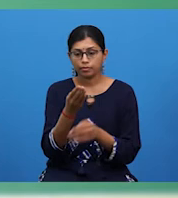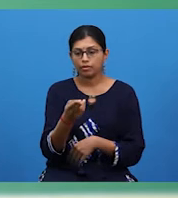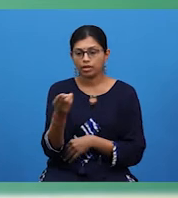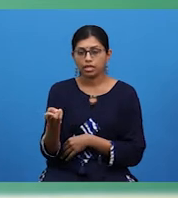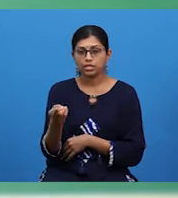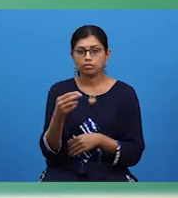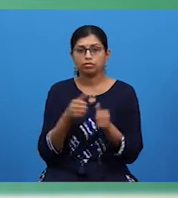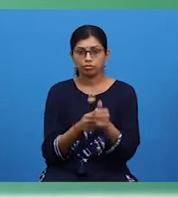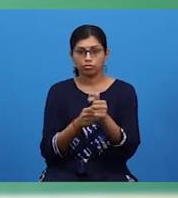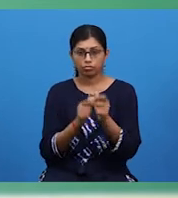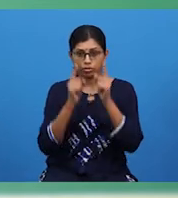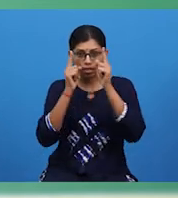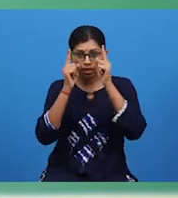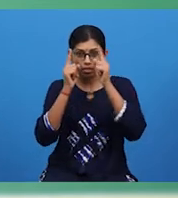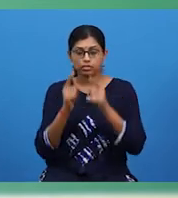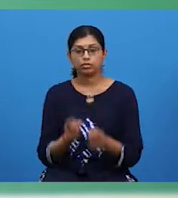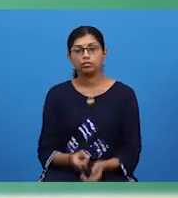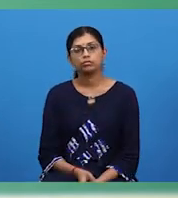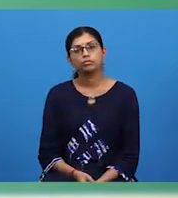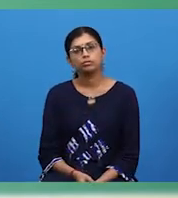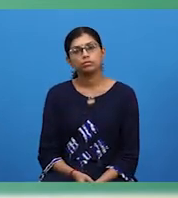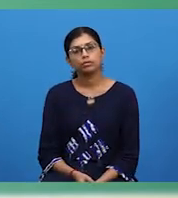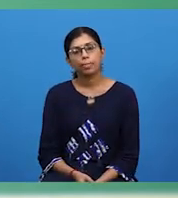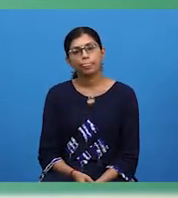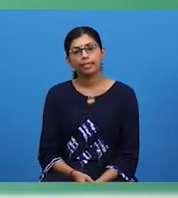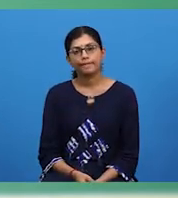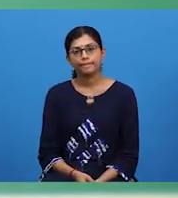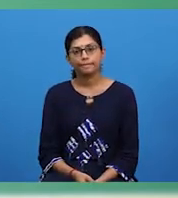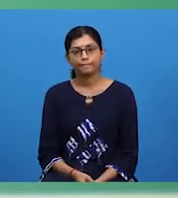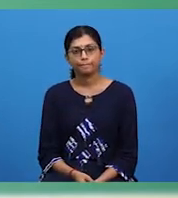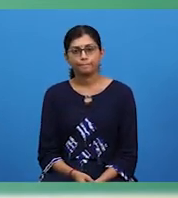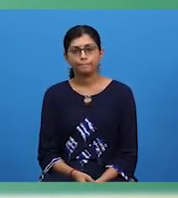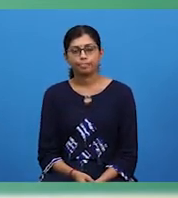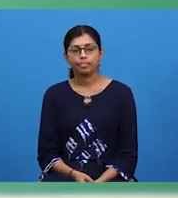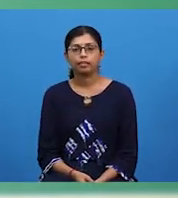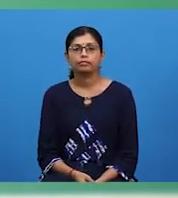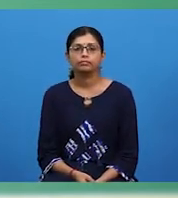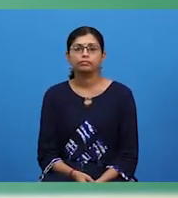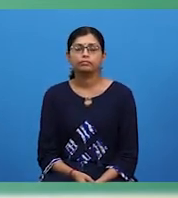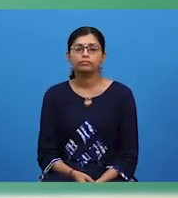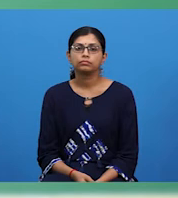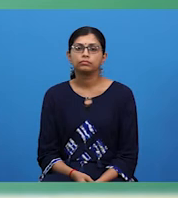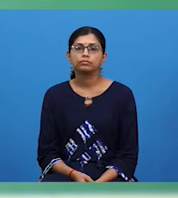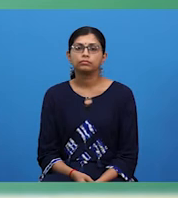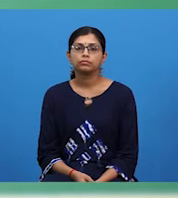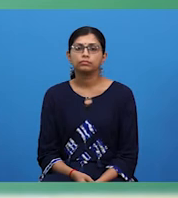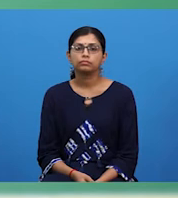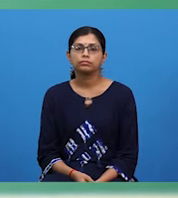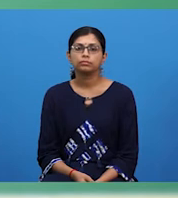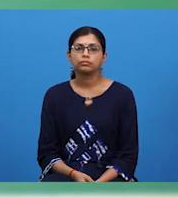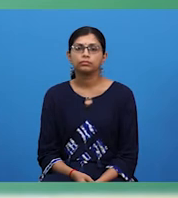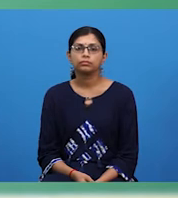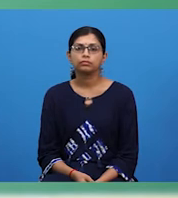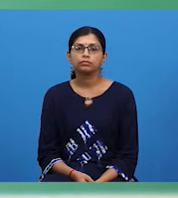mana saya mempunyai dua tabung uji yang berisi dengan kanji. Dan perbezaannya ialah kanji dalam tabung uji